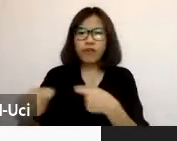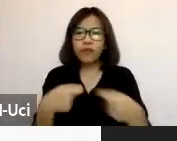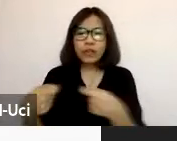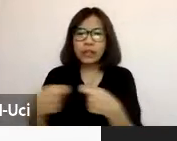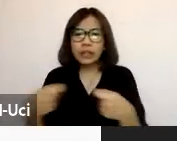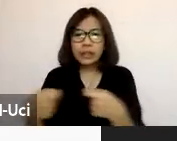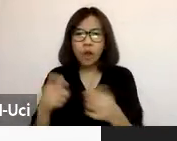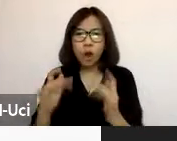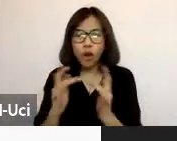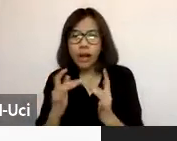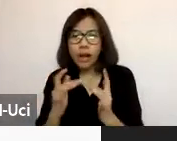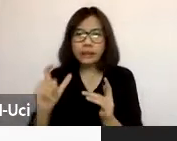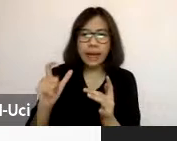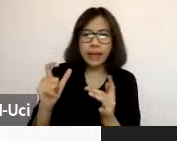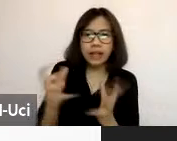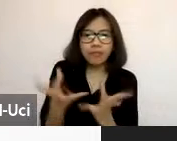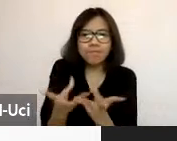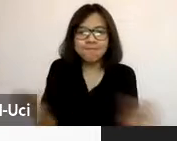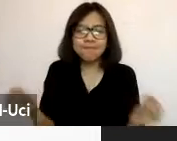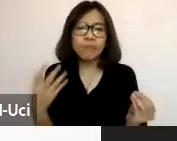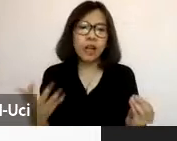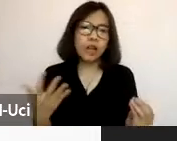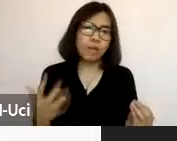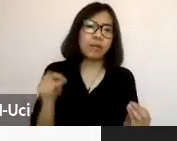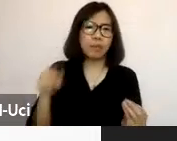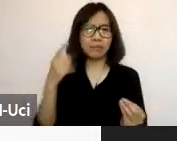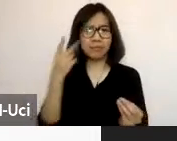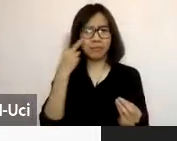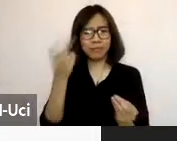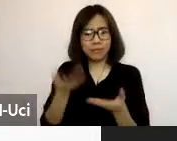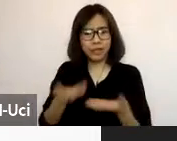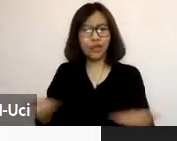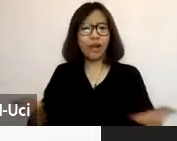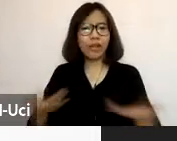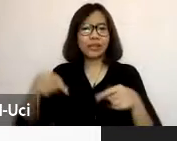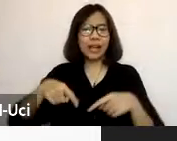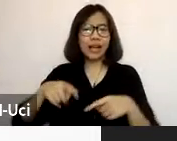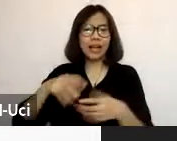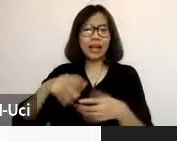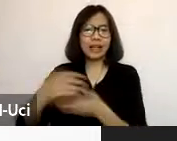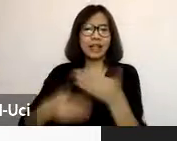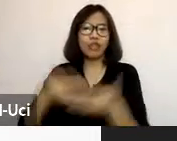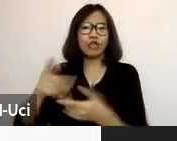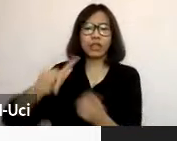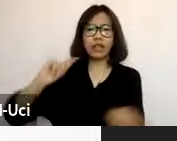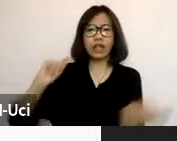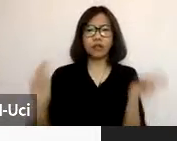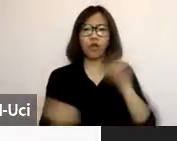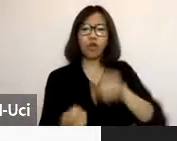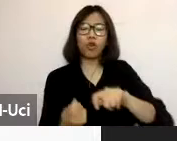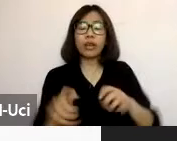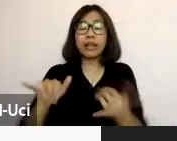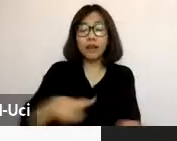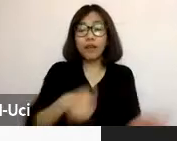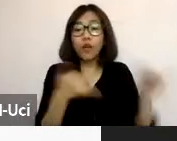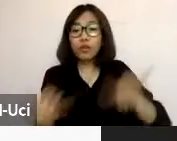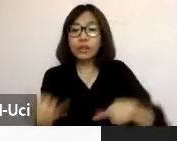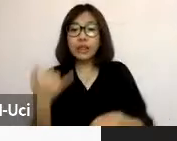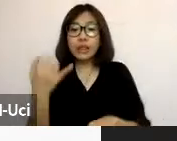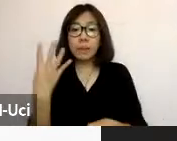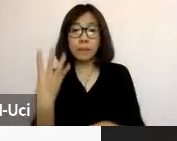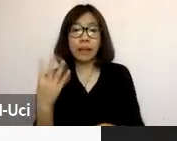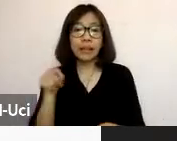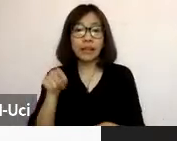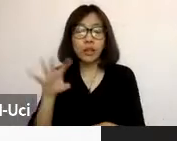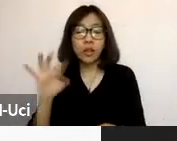industri keempat itu menurut saya suatu keniscayaan yang eksistensinya